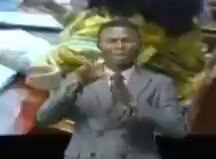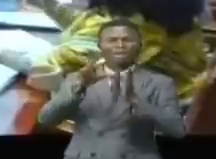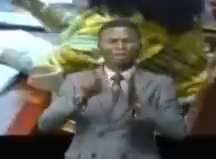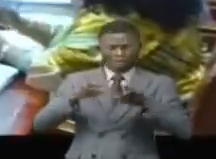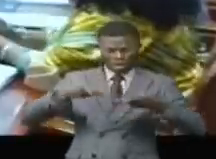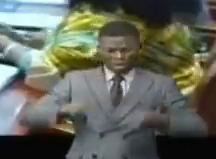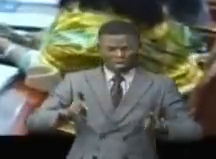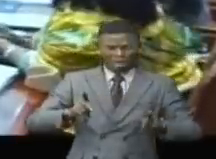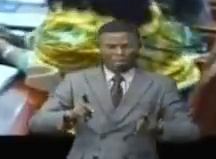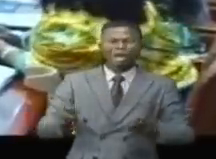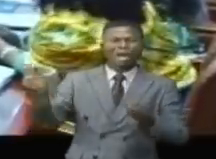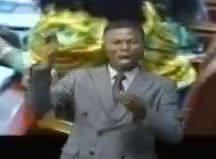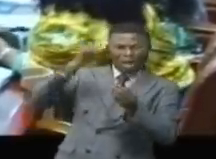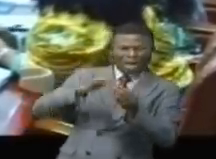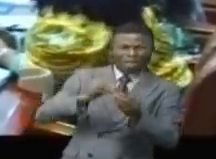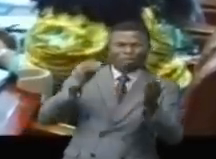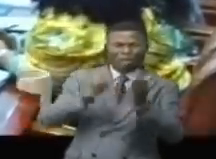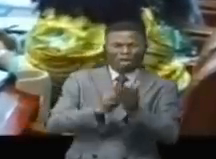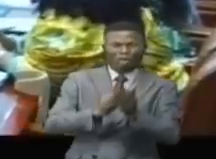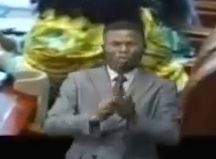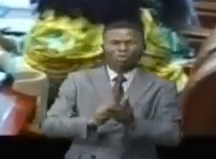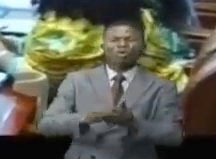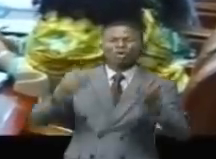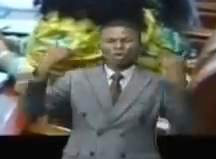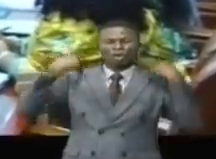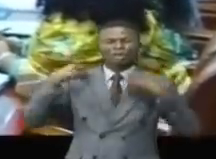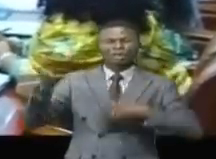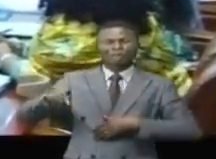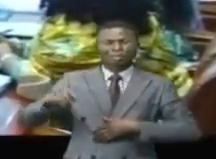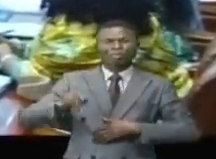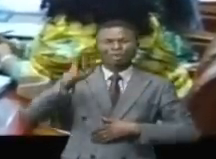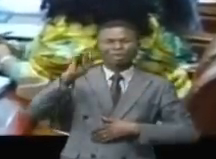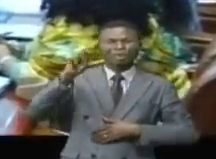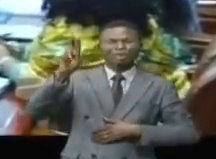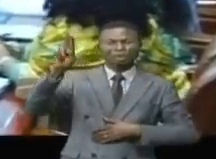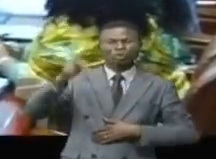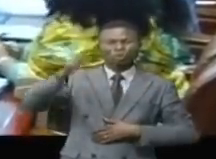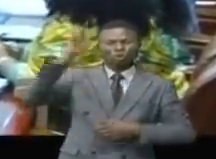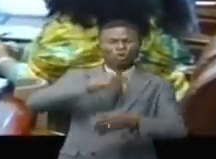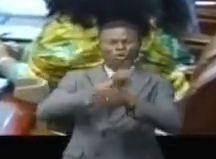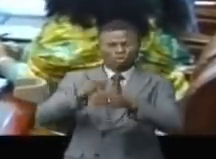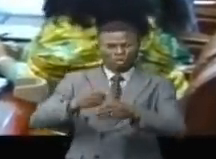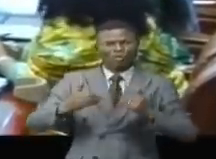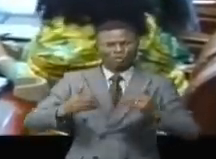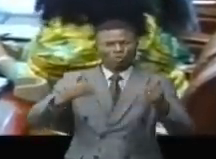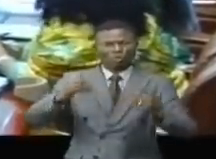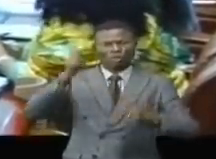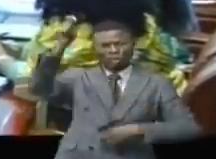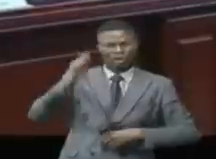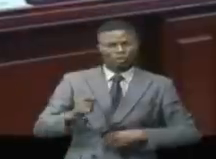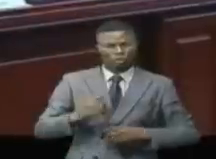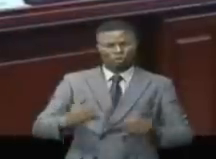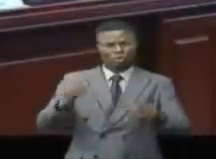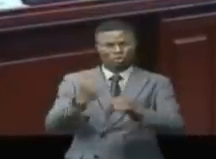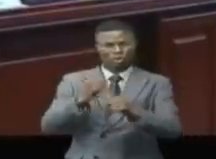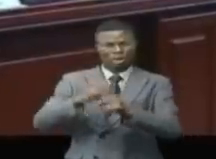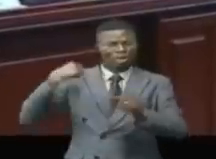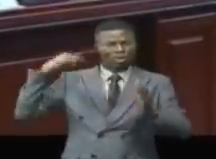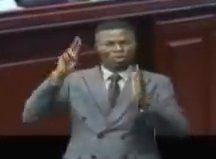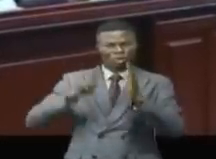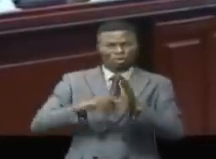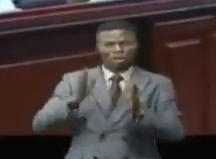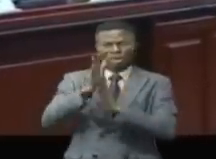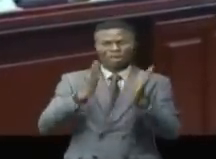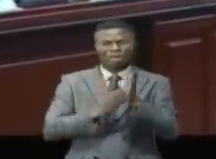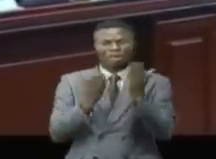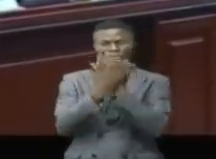la prorogation de l'état de siège dans les provinces de l'Ituri et du Nord-Kivu pour une période de 15 jours prenant cours le 19